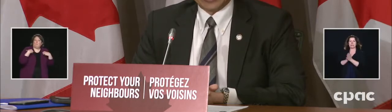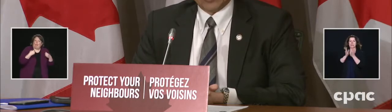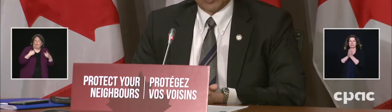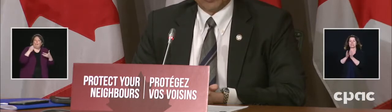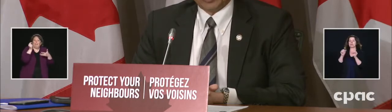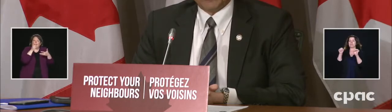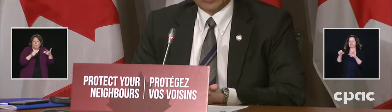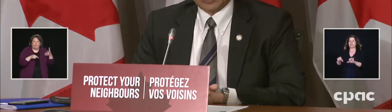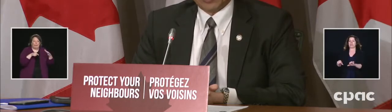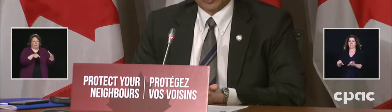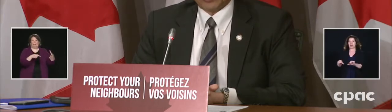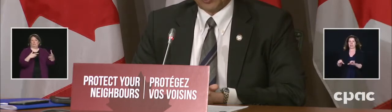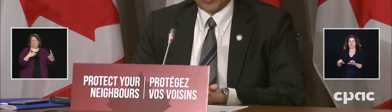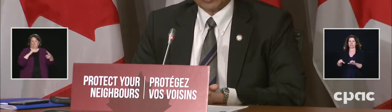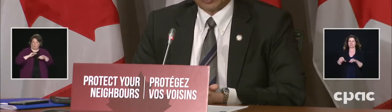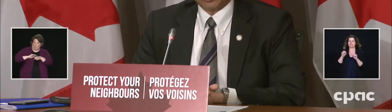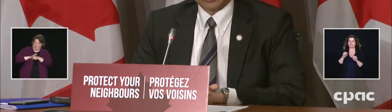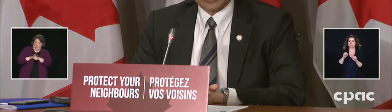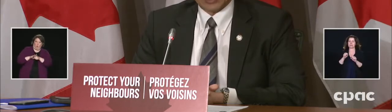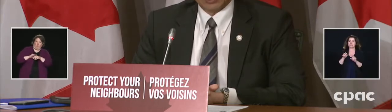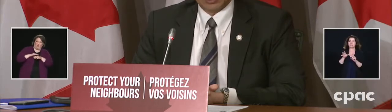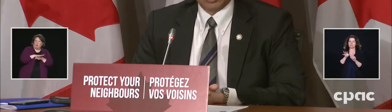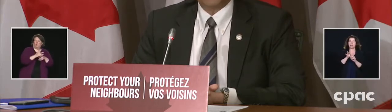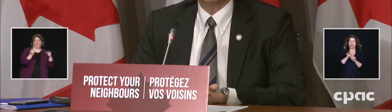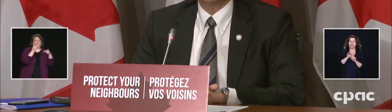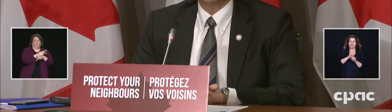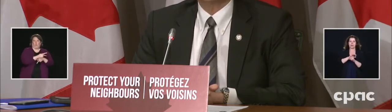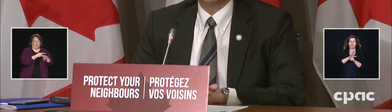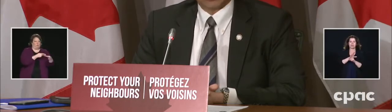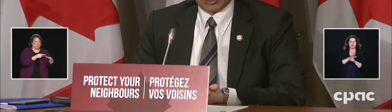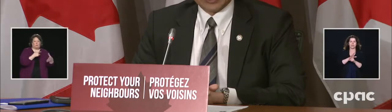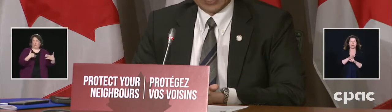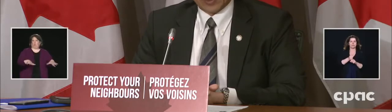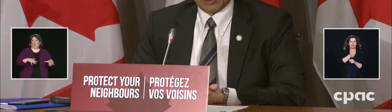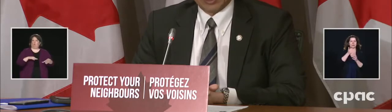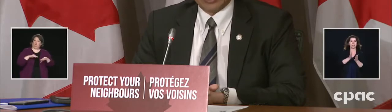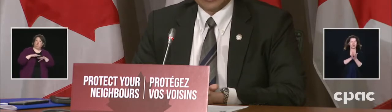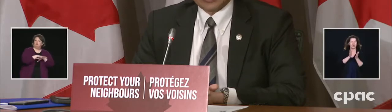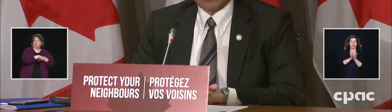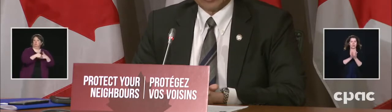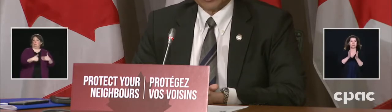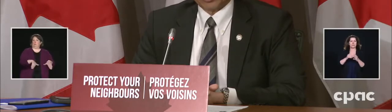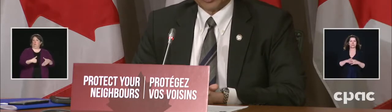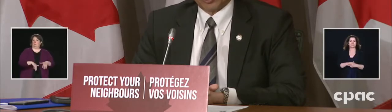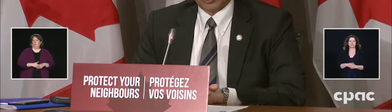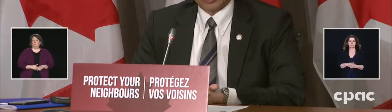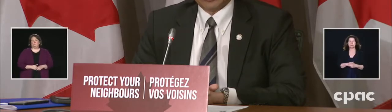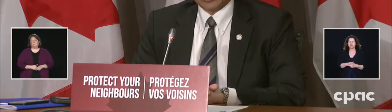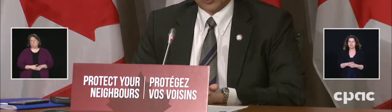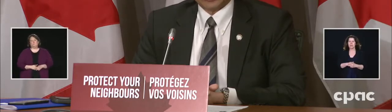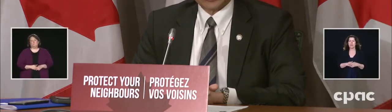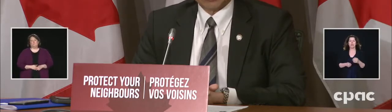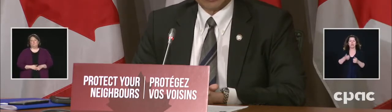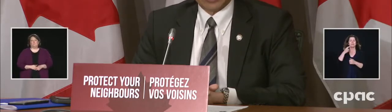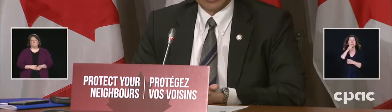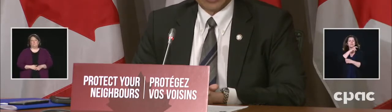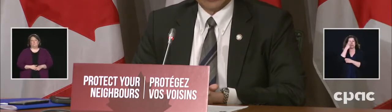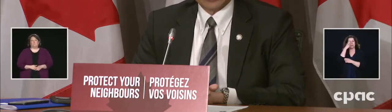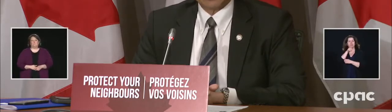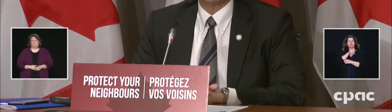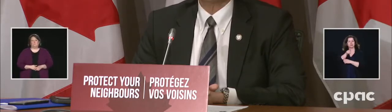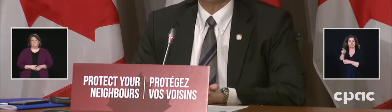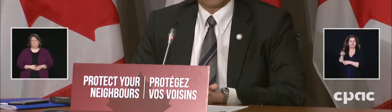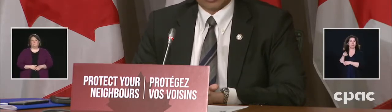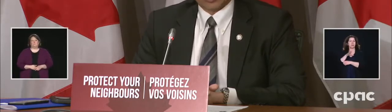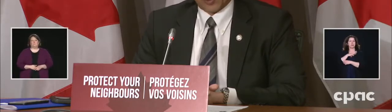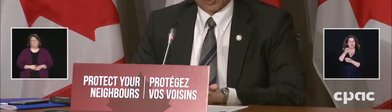Il est également plus difficile pour la plupart d'entre elles d'obtenir des renseignements des services sociaux, des soins de santé et